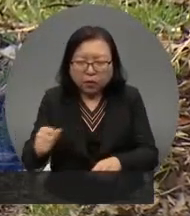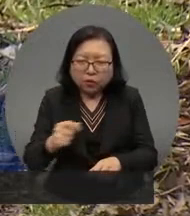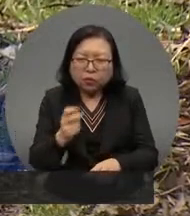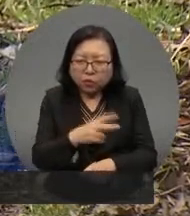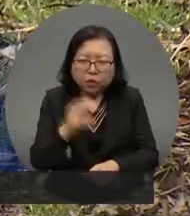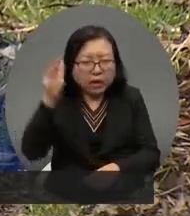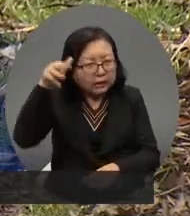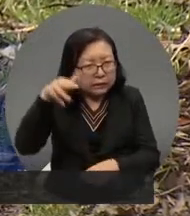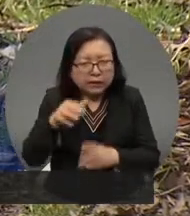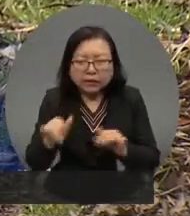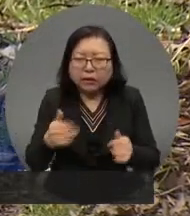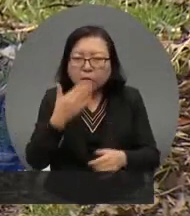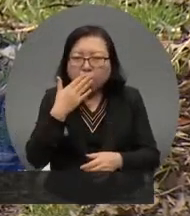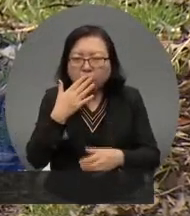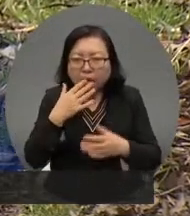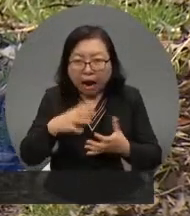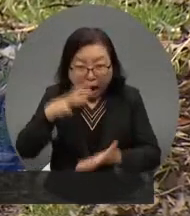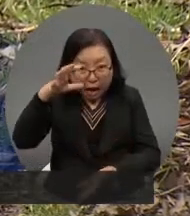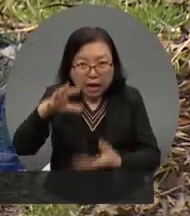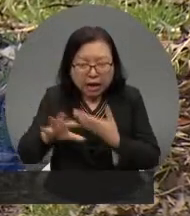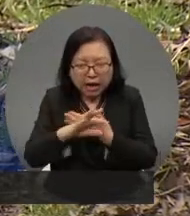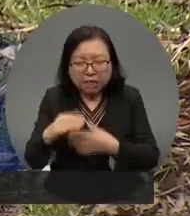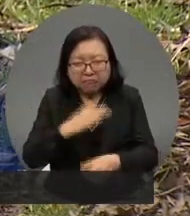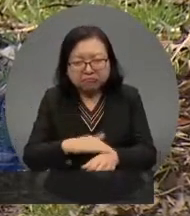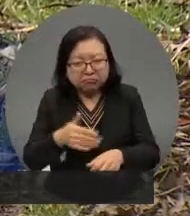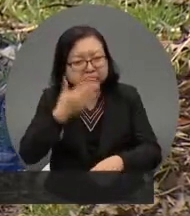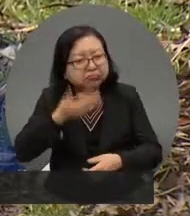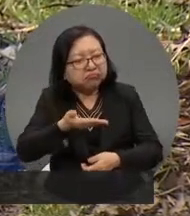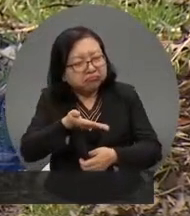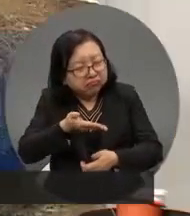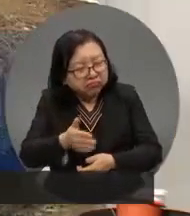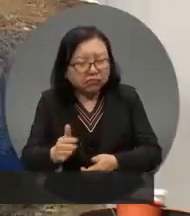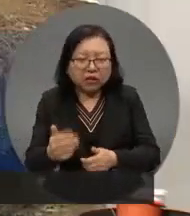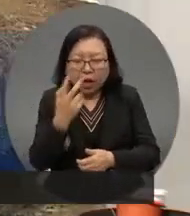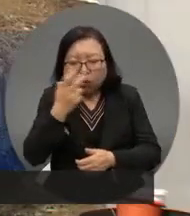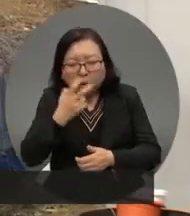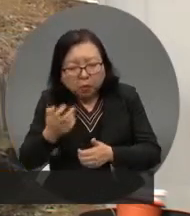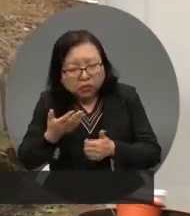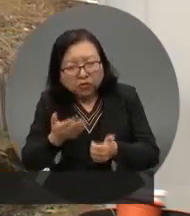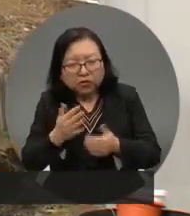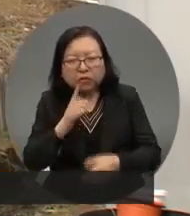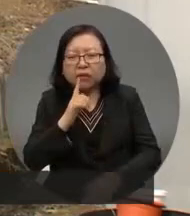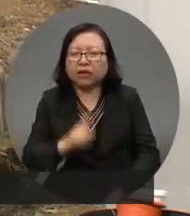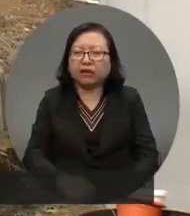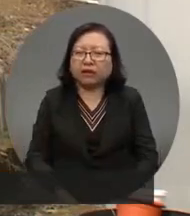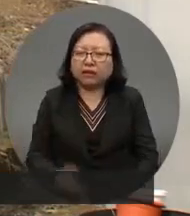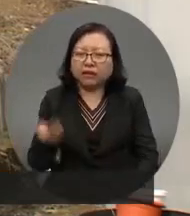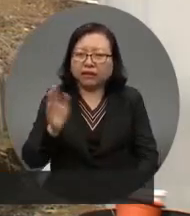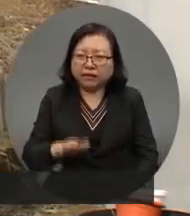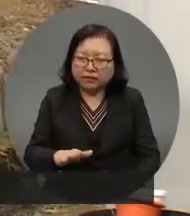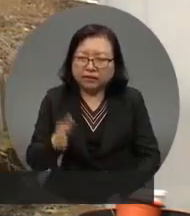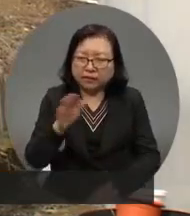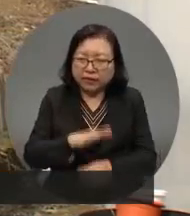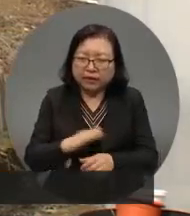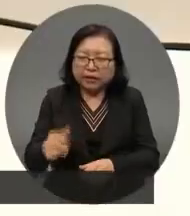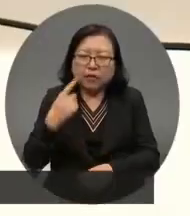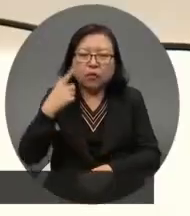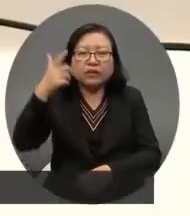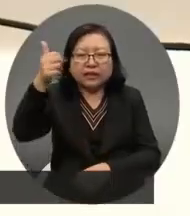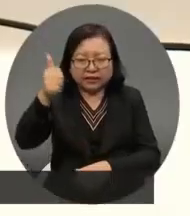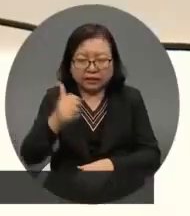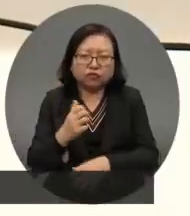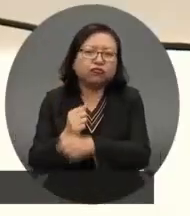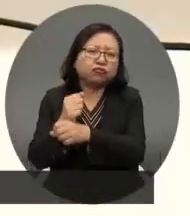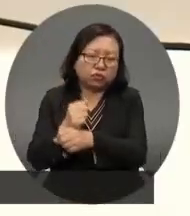먹이고 입히고 얼마나 많이 했는데 피해자는 우리예요. 경찰은 중간금 등의 혐의로 목사를 구속하는